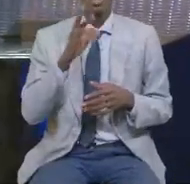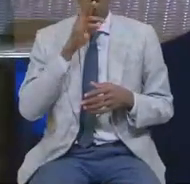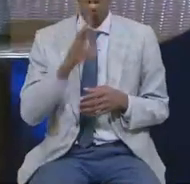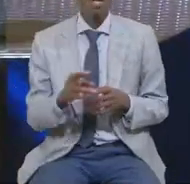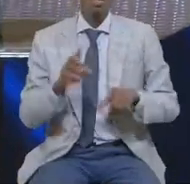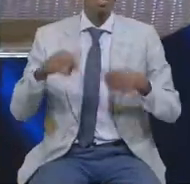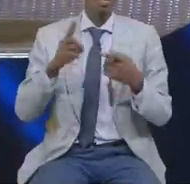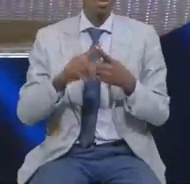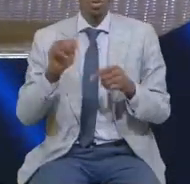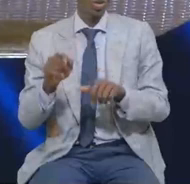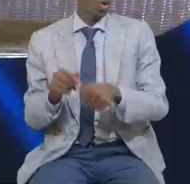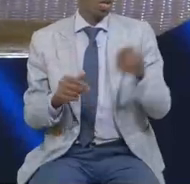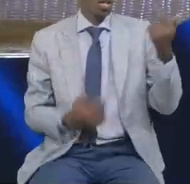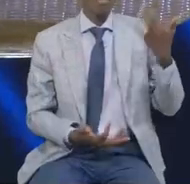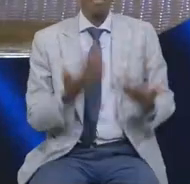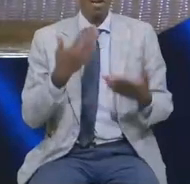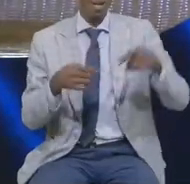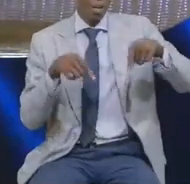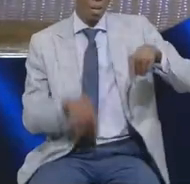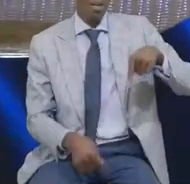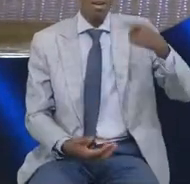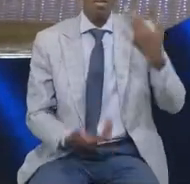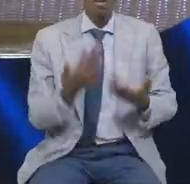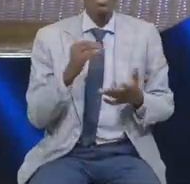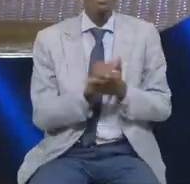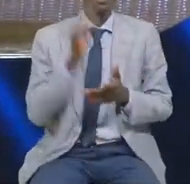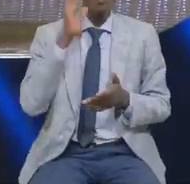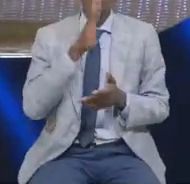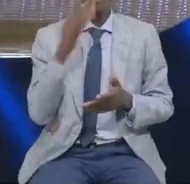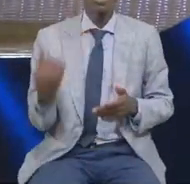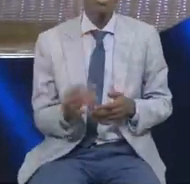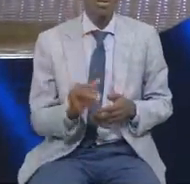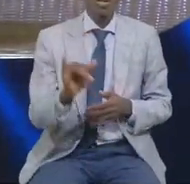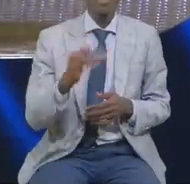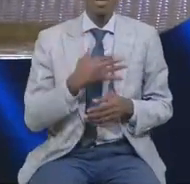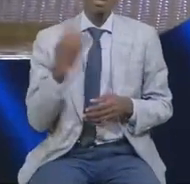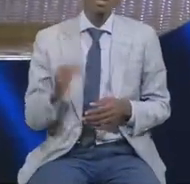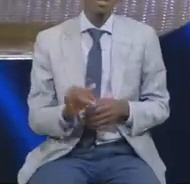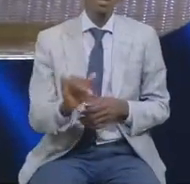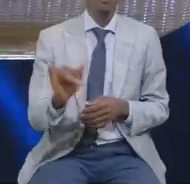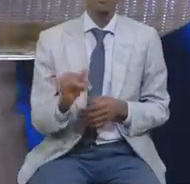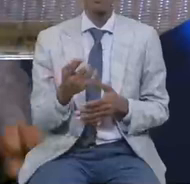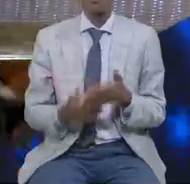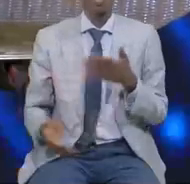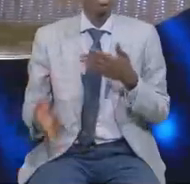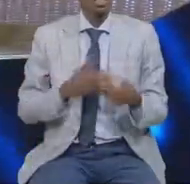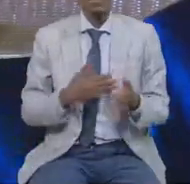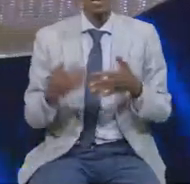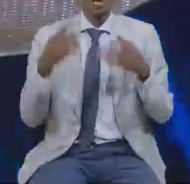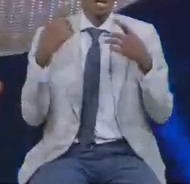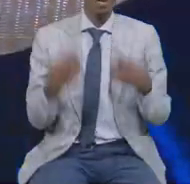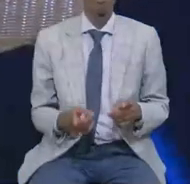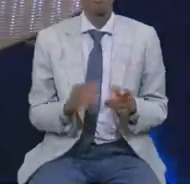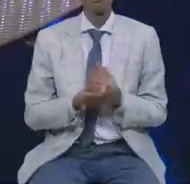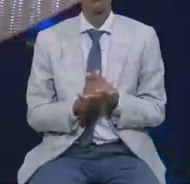feu, l'enfer, qui sera pour toujours. Quel que soit ce qui arrive, qui que